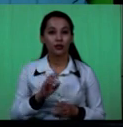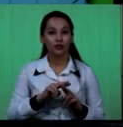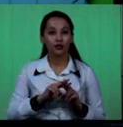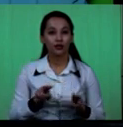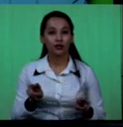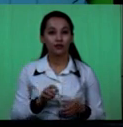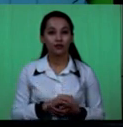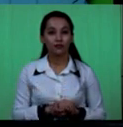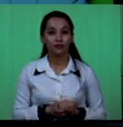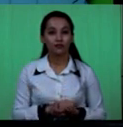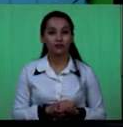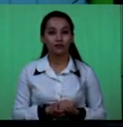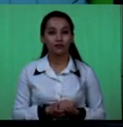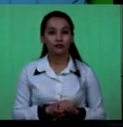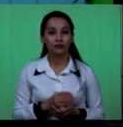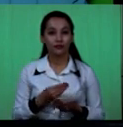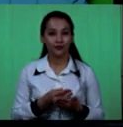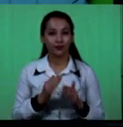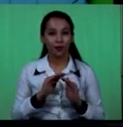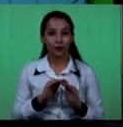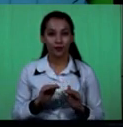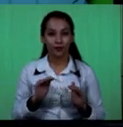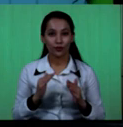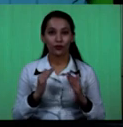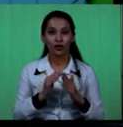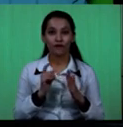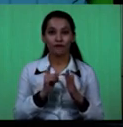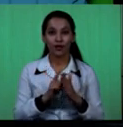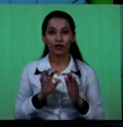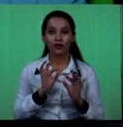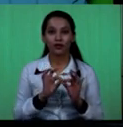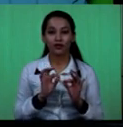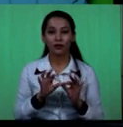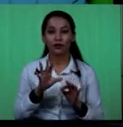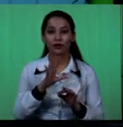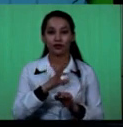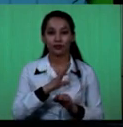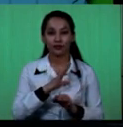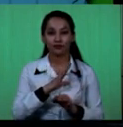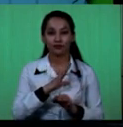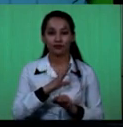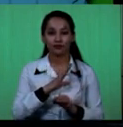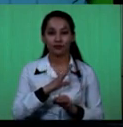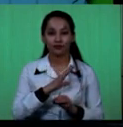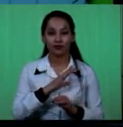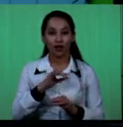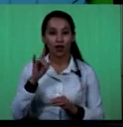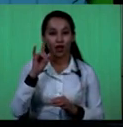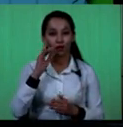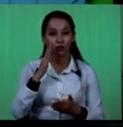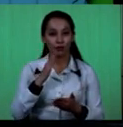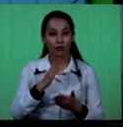teng. Mana aziz o'quvchilar, uyga vazifalarni tekshirib oldingizmi? Xatolaringiz